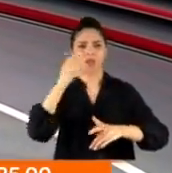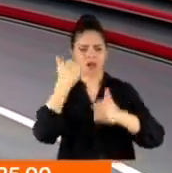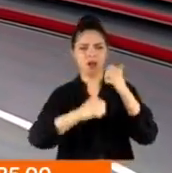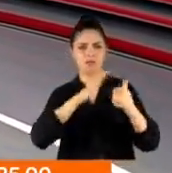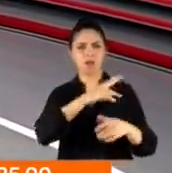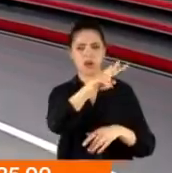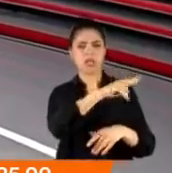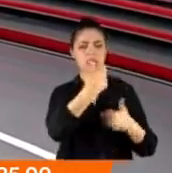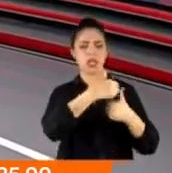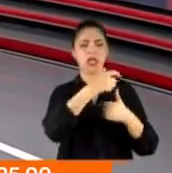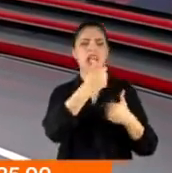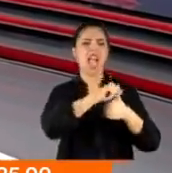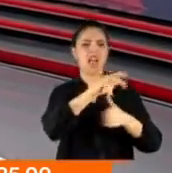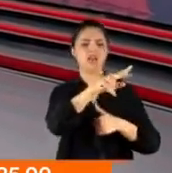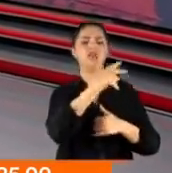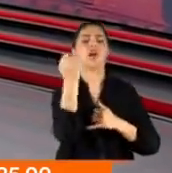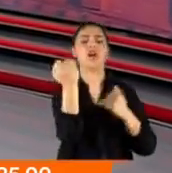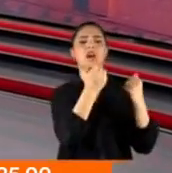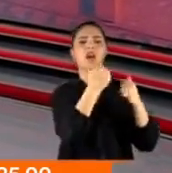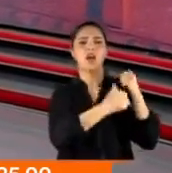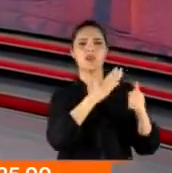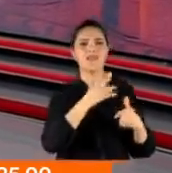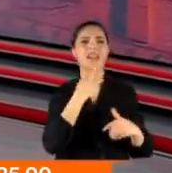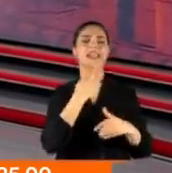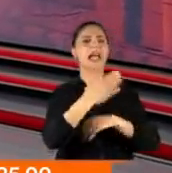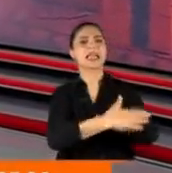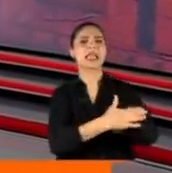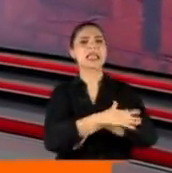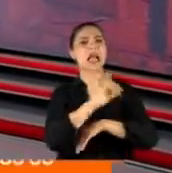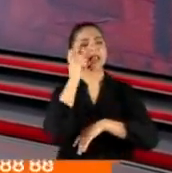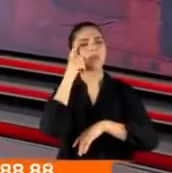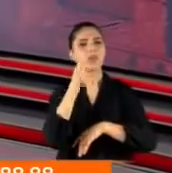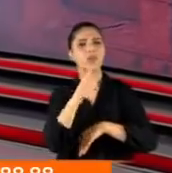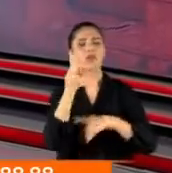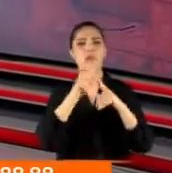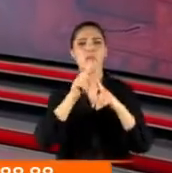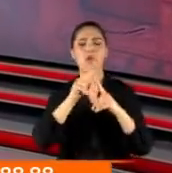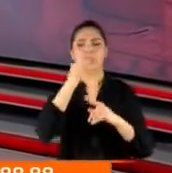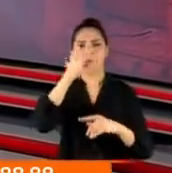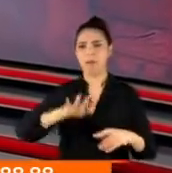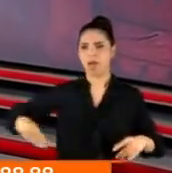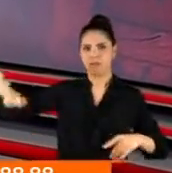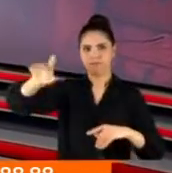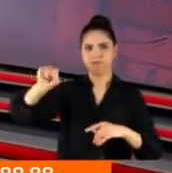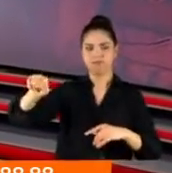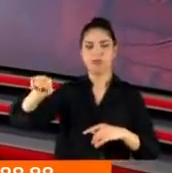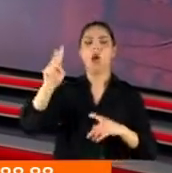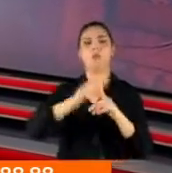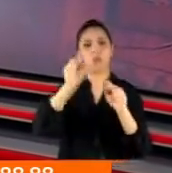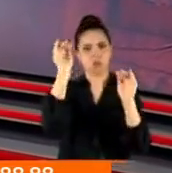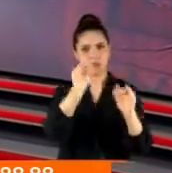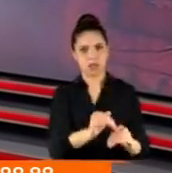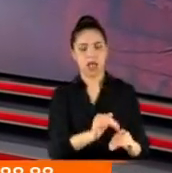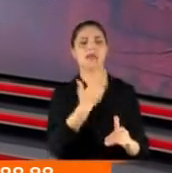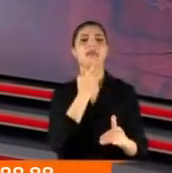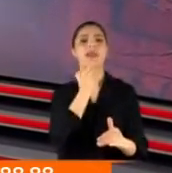ediyorlardı, tartışıyorlardı. Kadının yardıma ihtiyacı olabileceği düşüncesiyle polise haber verdiler. Polis geldi ama